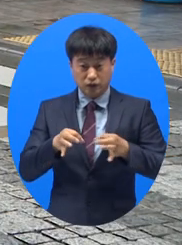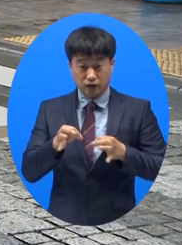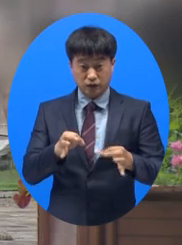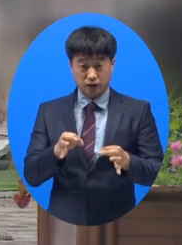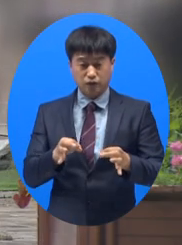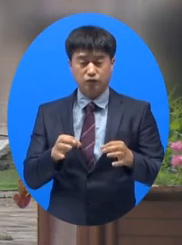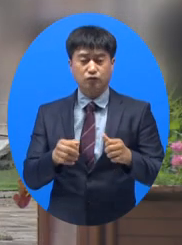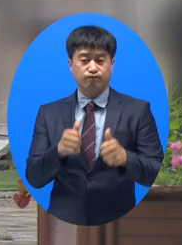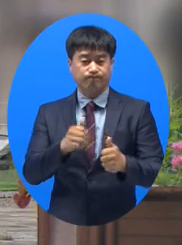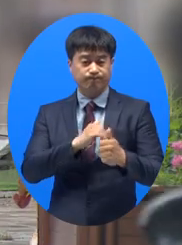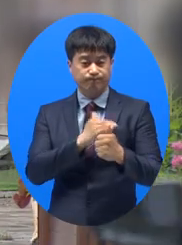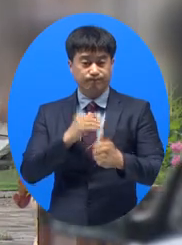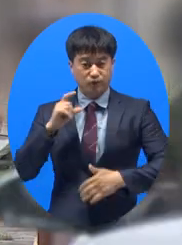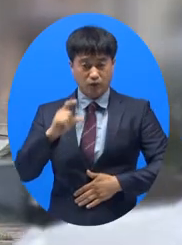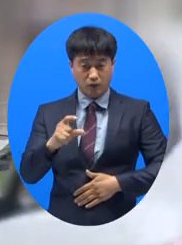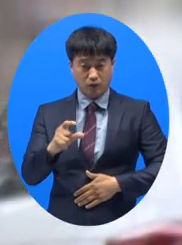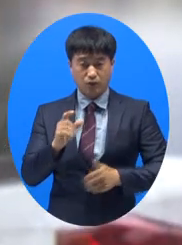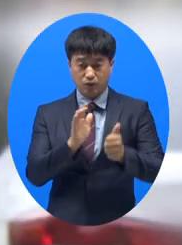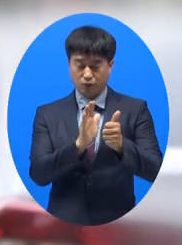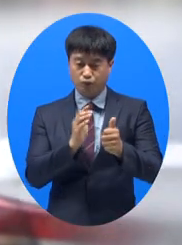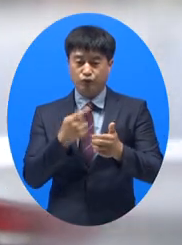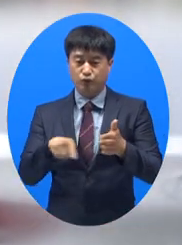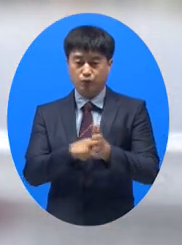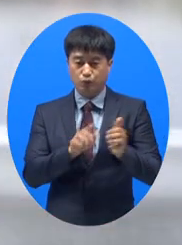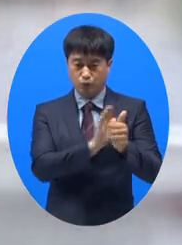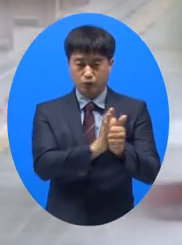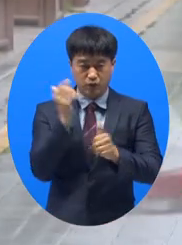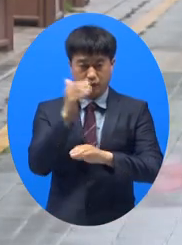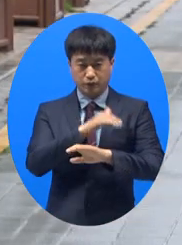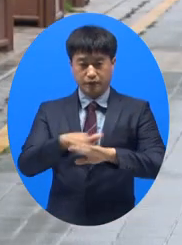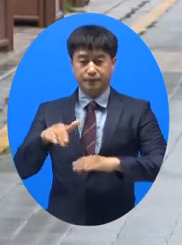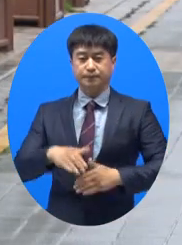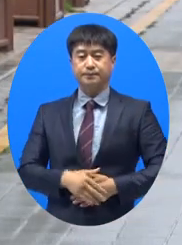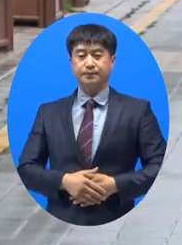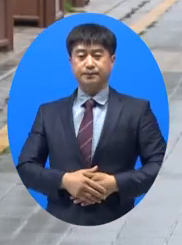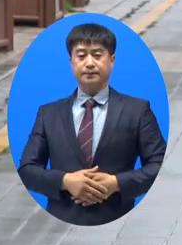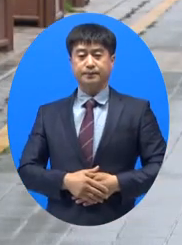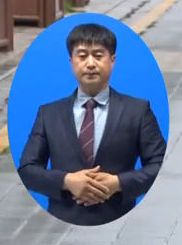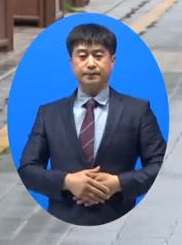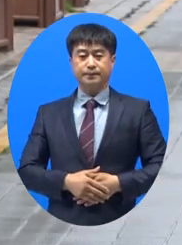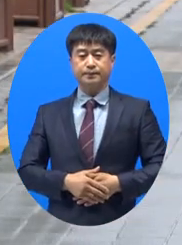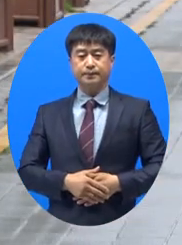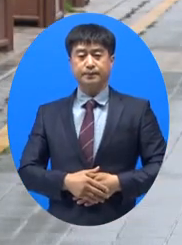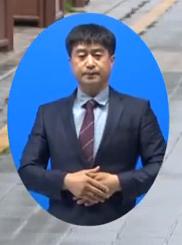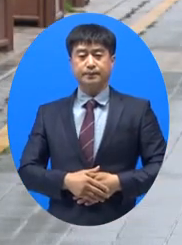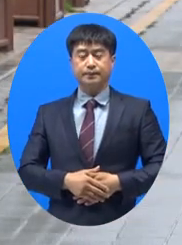지역 경제 활력을 위해 지원을 확대해 나갈 계획입니다. 경기지TV 이슬비입니다.